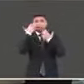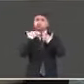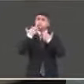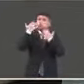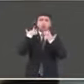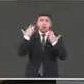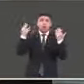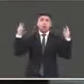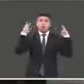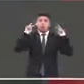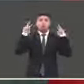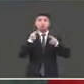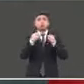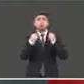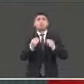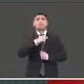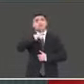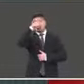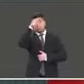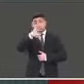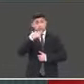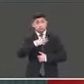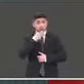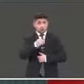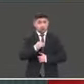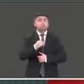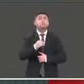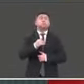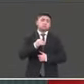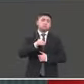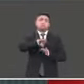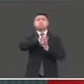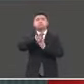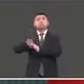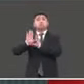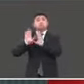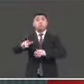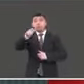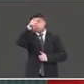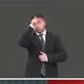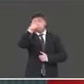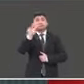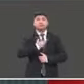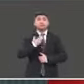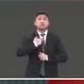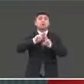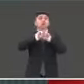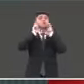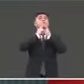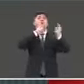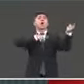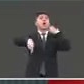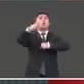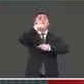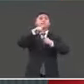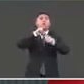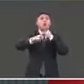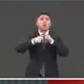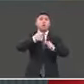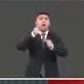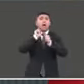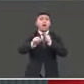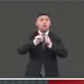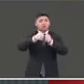giderek güçleniyor Tabi bu gelişmelerin gerisinde Türkiye'yi küresel siyasi ve